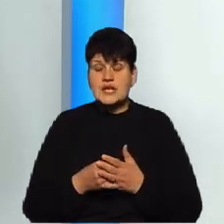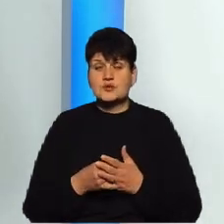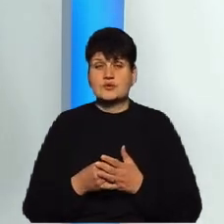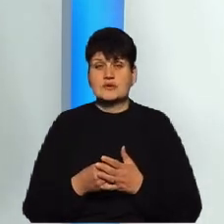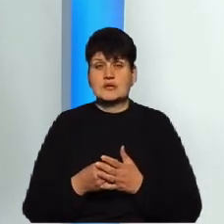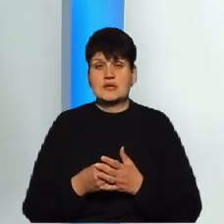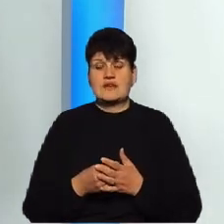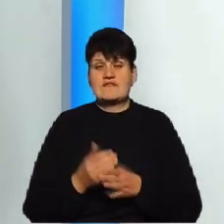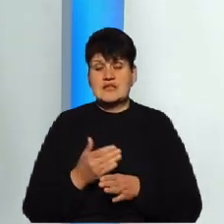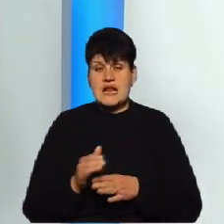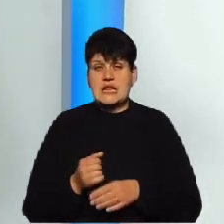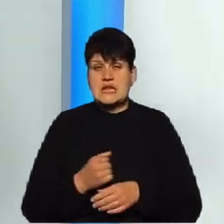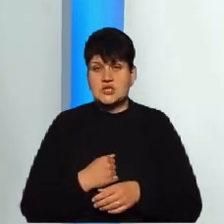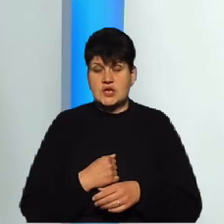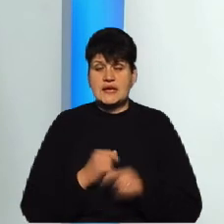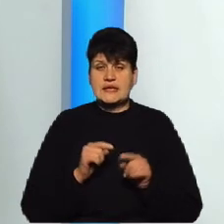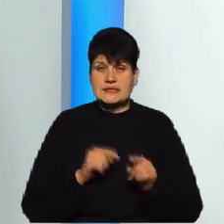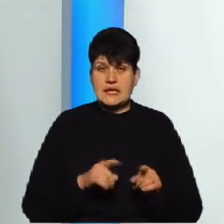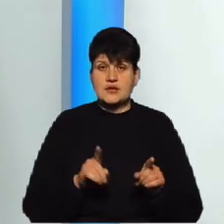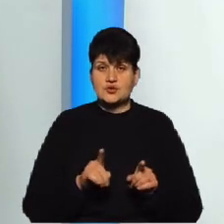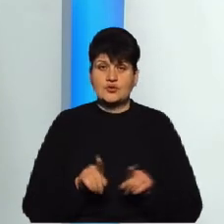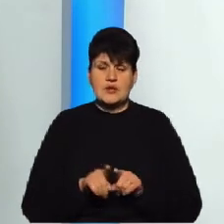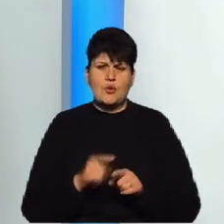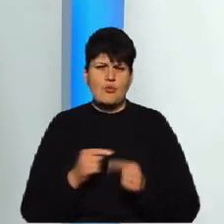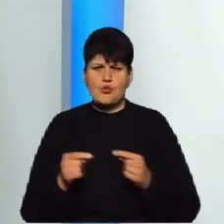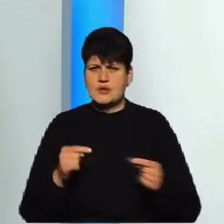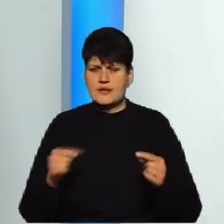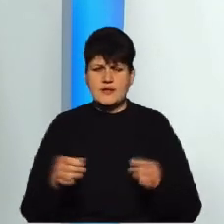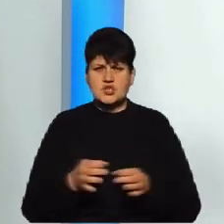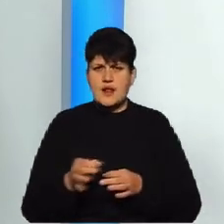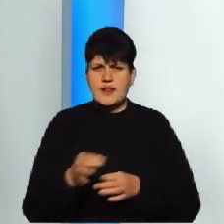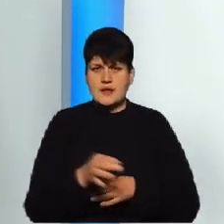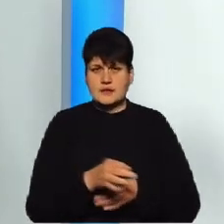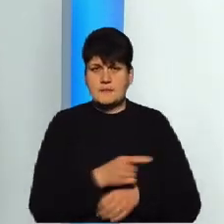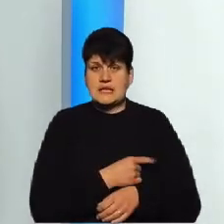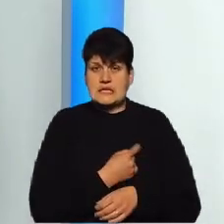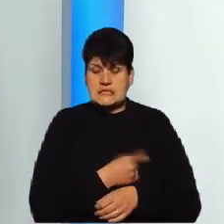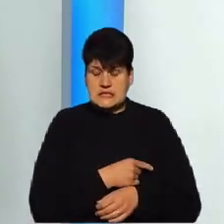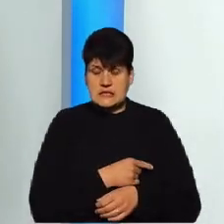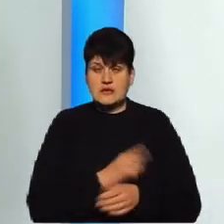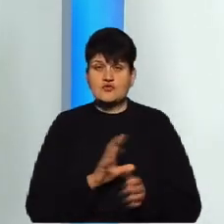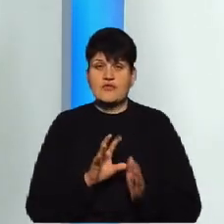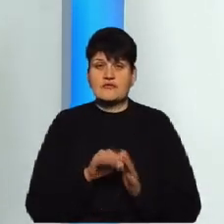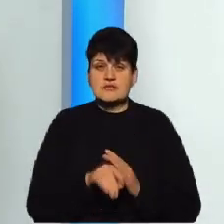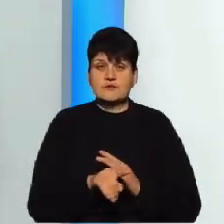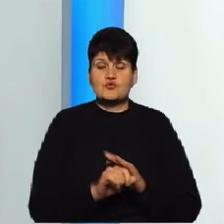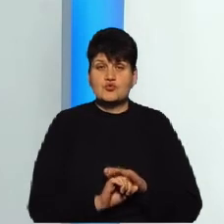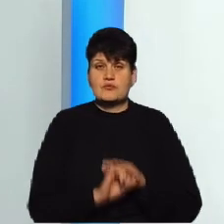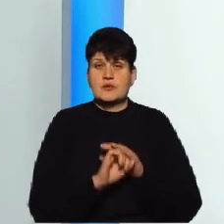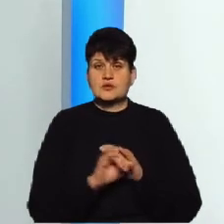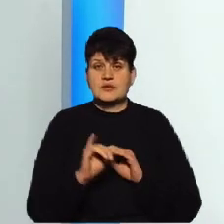Тобто те, що так само, як будь-яка наша ланка медицини, те, що ви внесете в цю базу і хелс, та ви будете